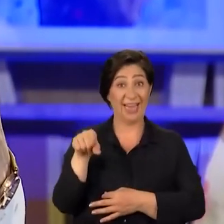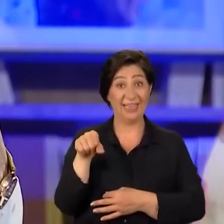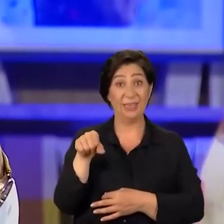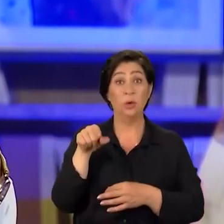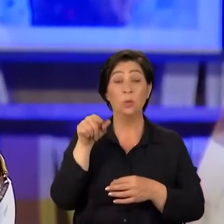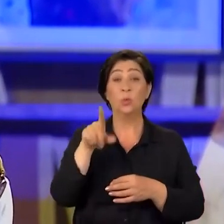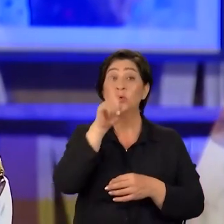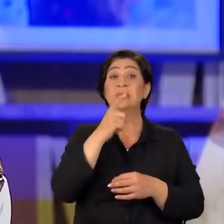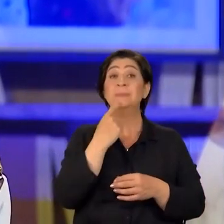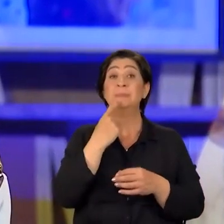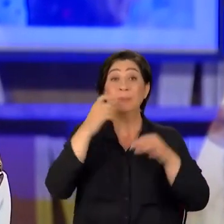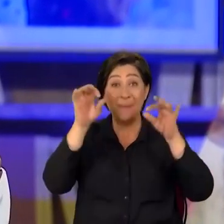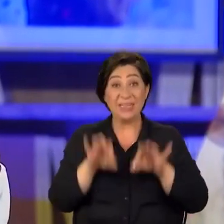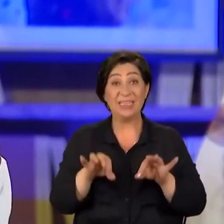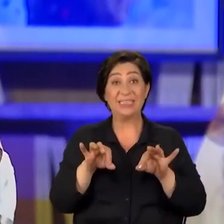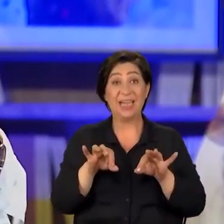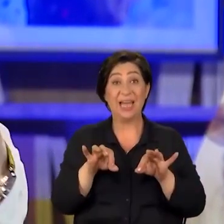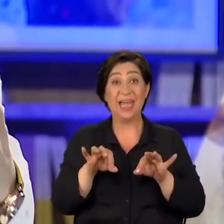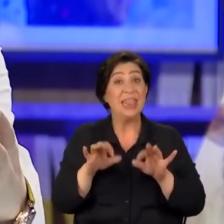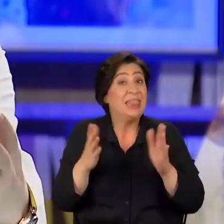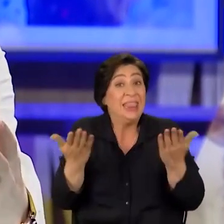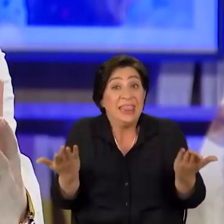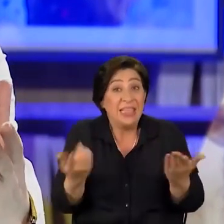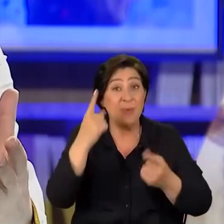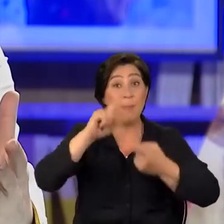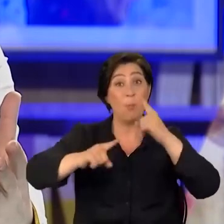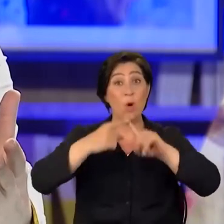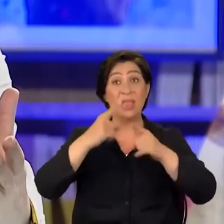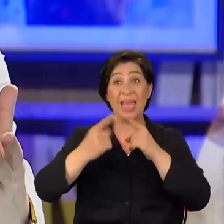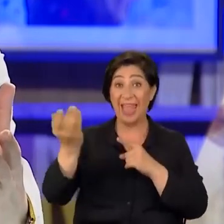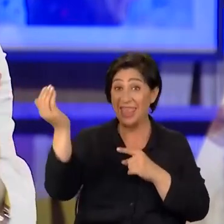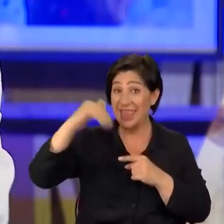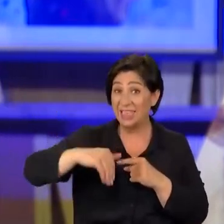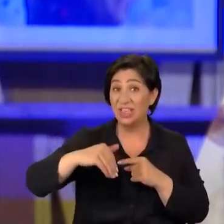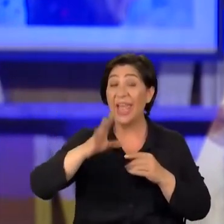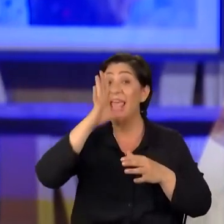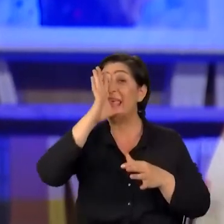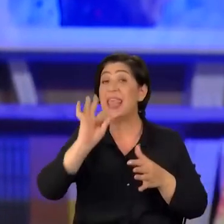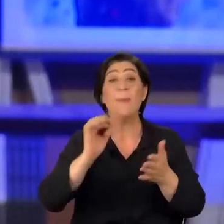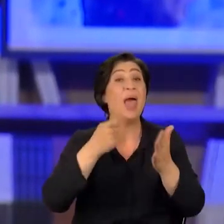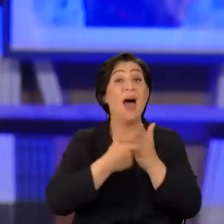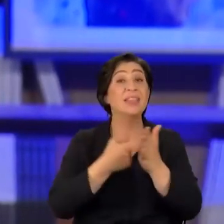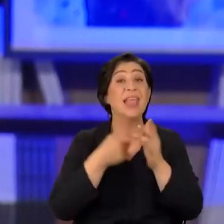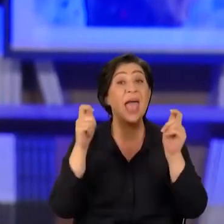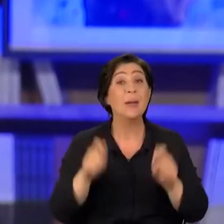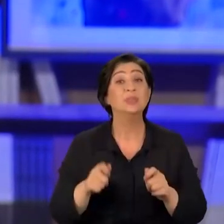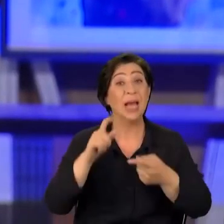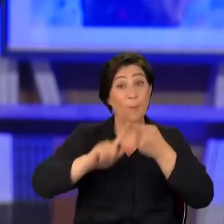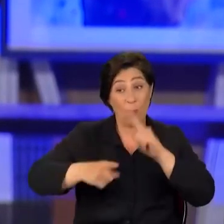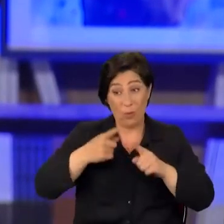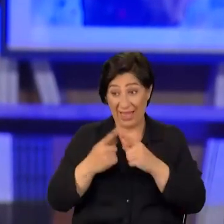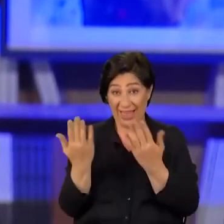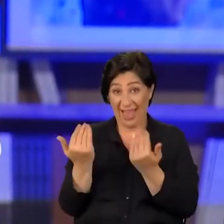bu insanlar, bu yüzyılın başındaki insanlar nasıl bir siyaset gelecek ki, kimin adına yapılacak bir siyaset gelecek